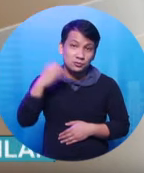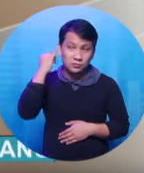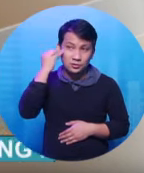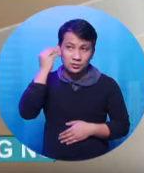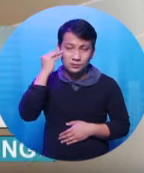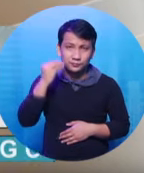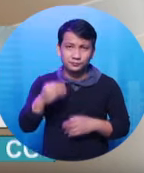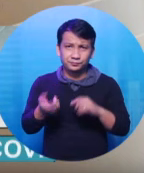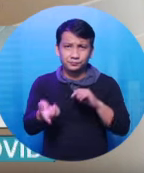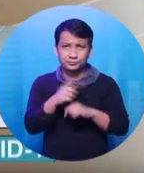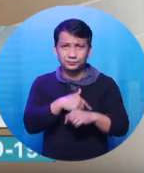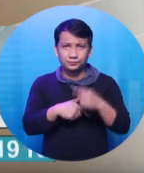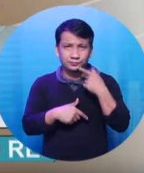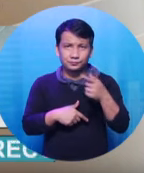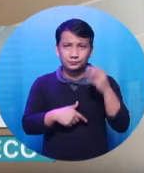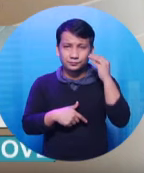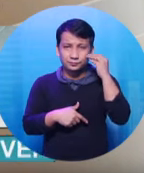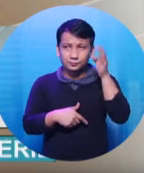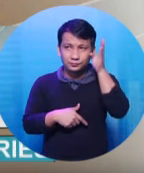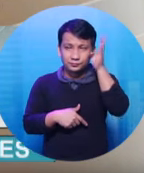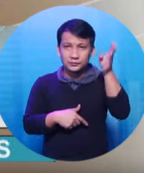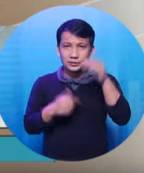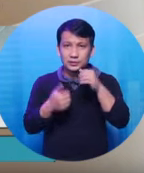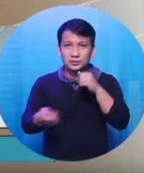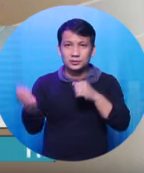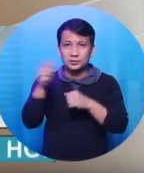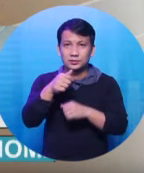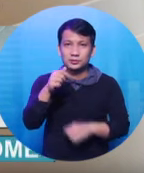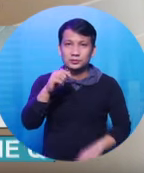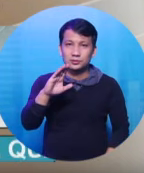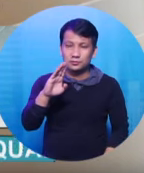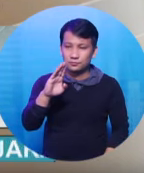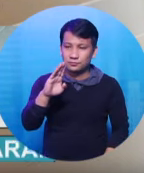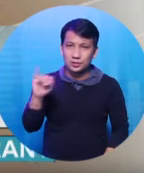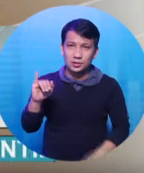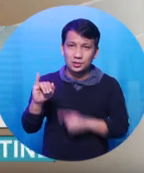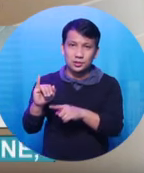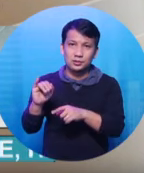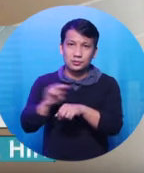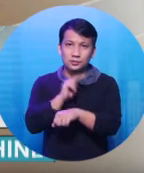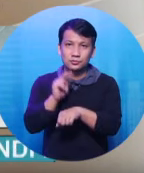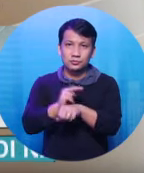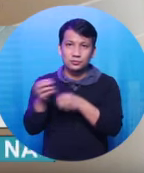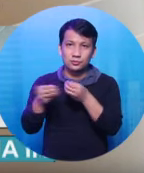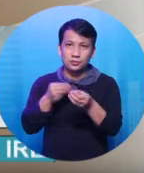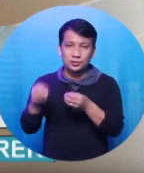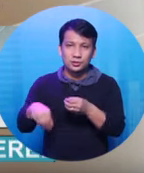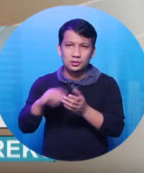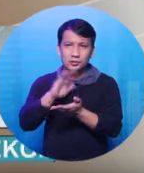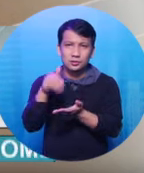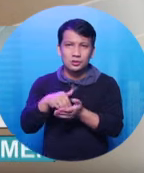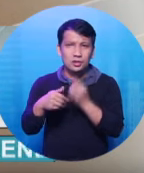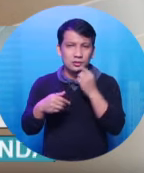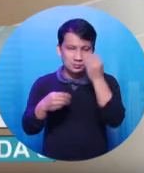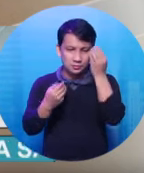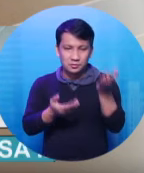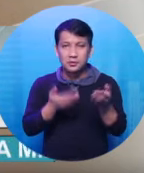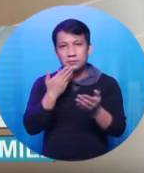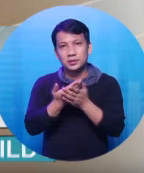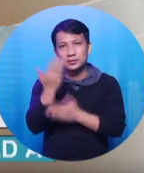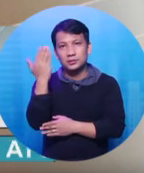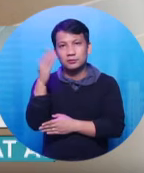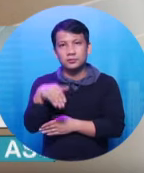din telepono si Mr. Melvin Mabulak, yung chief ng Bureau of Immigration National Operations Center. Sir Melvin,